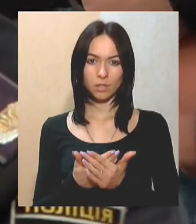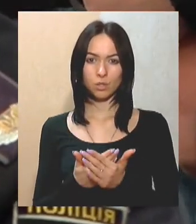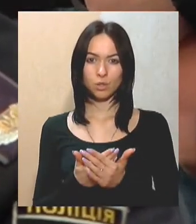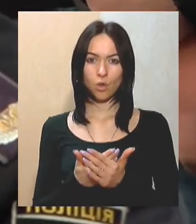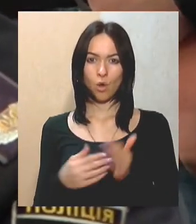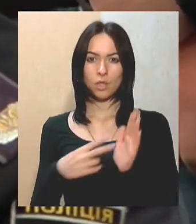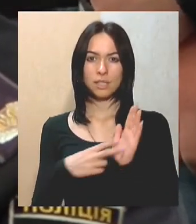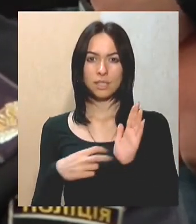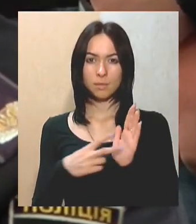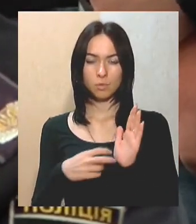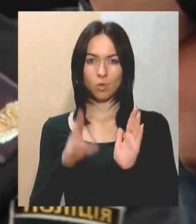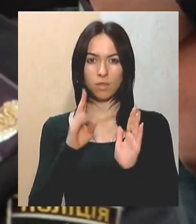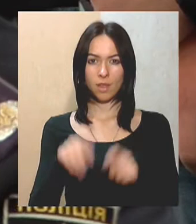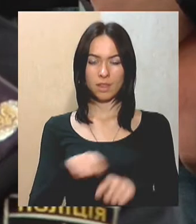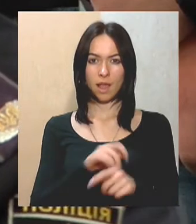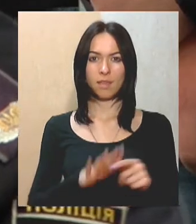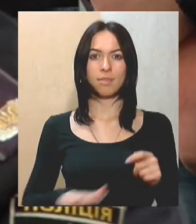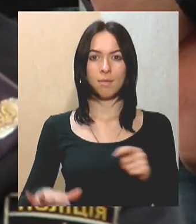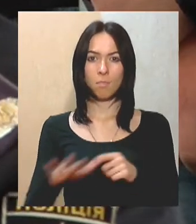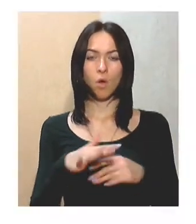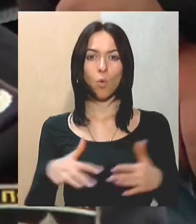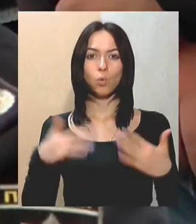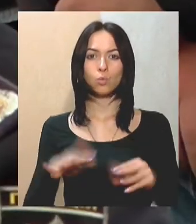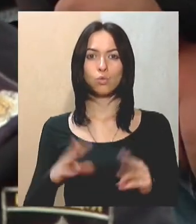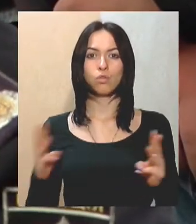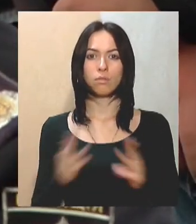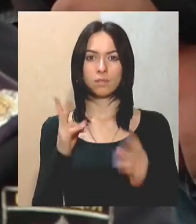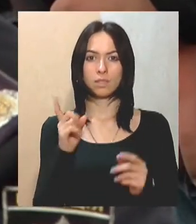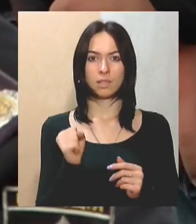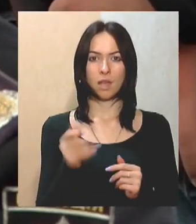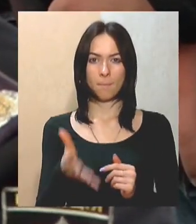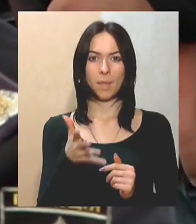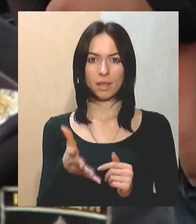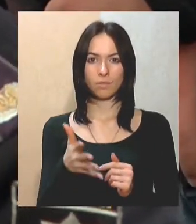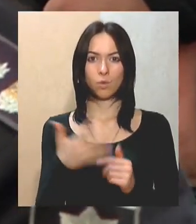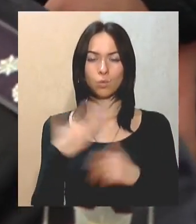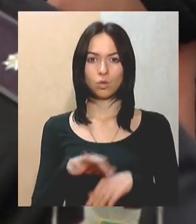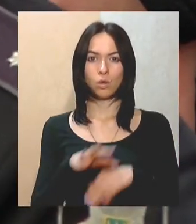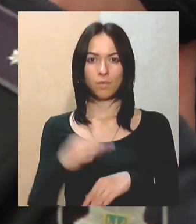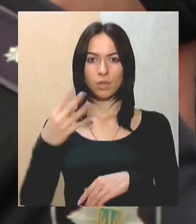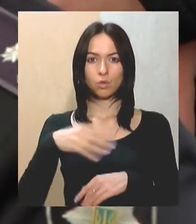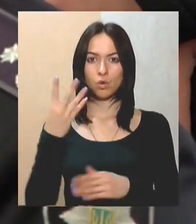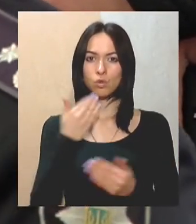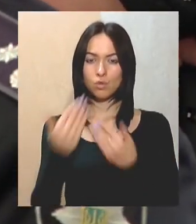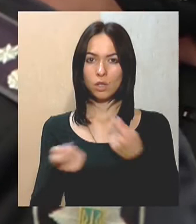700 квадратних метрів вже горіло за 5 хвилин. Вже проведено 44 допиту, вже